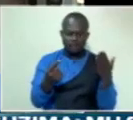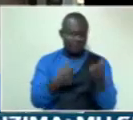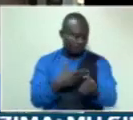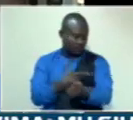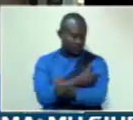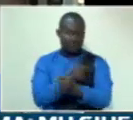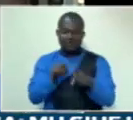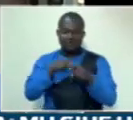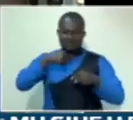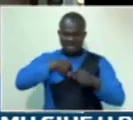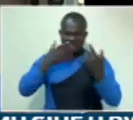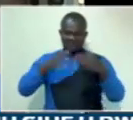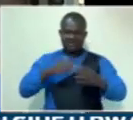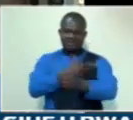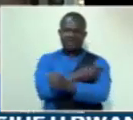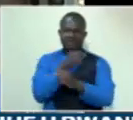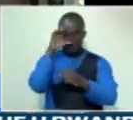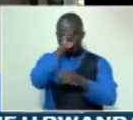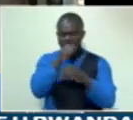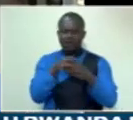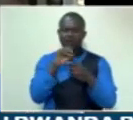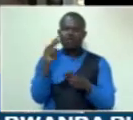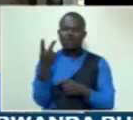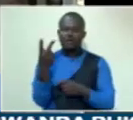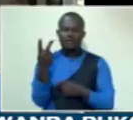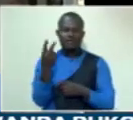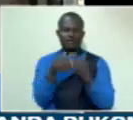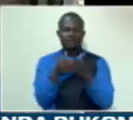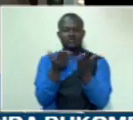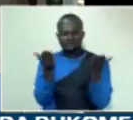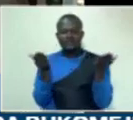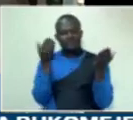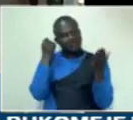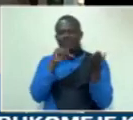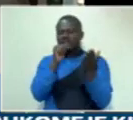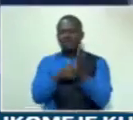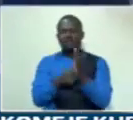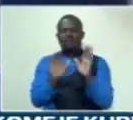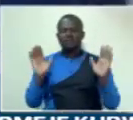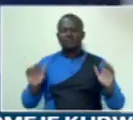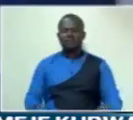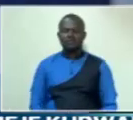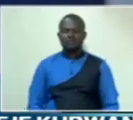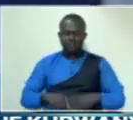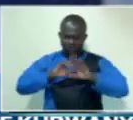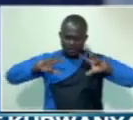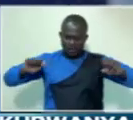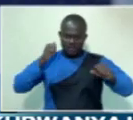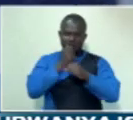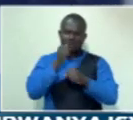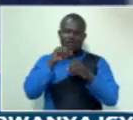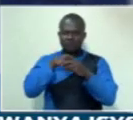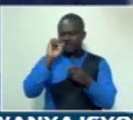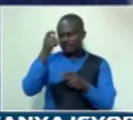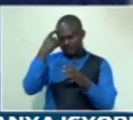kwikingiza nanjye narikingije sigaje urukingo rwa kabiri nta kibazo pe ubushakashatsi bwakozwe muri